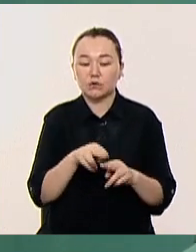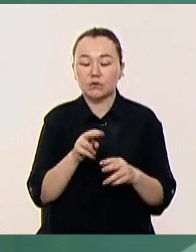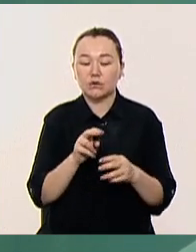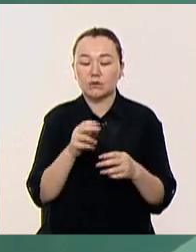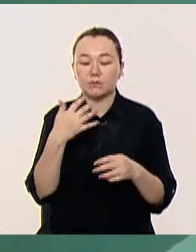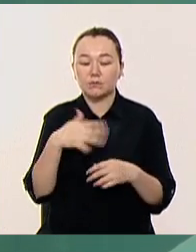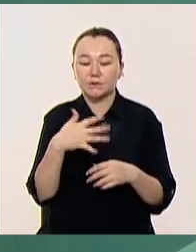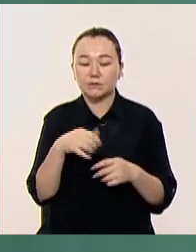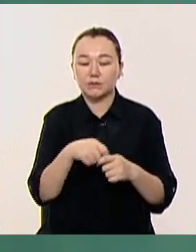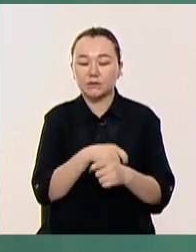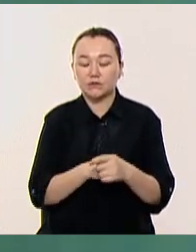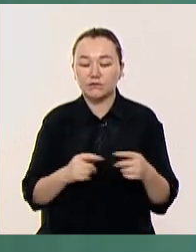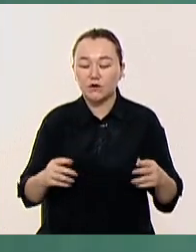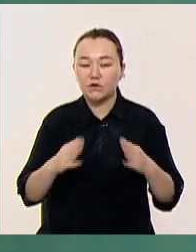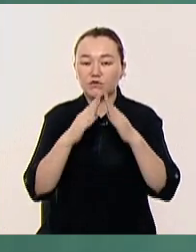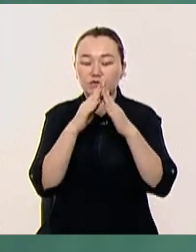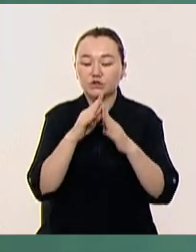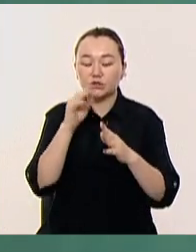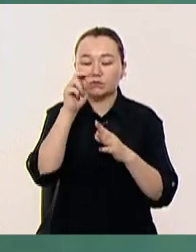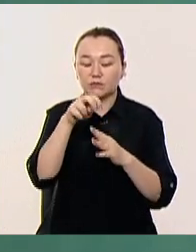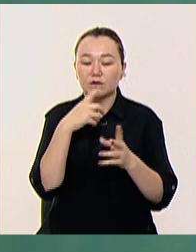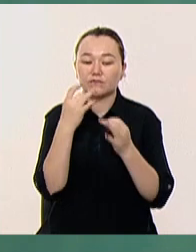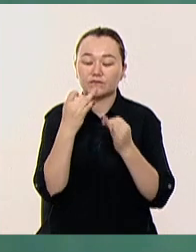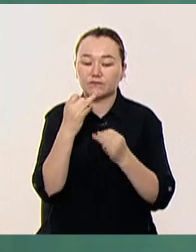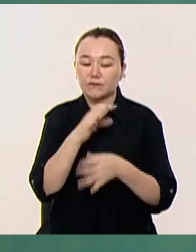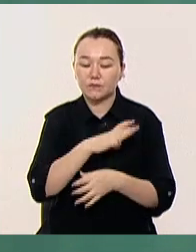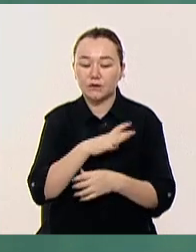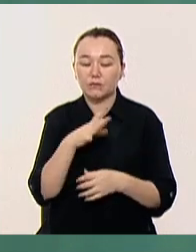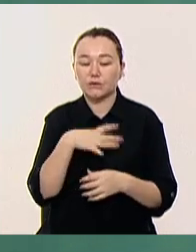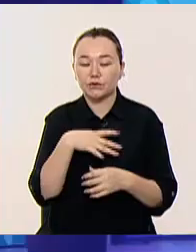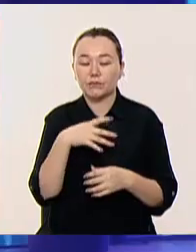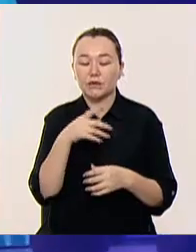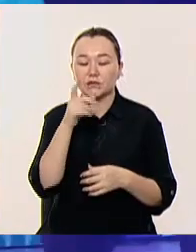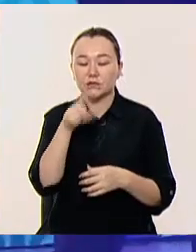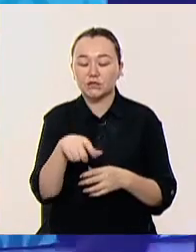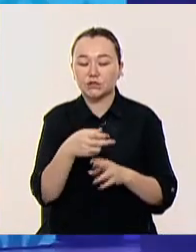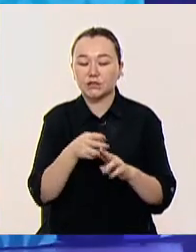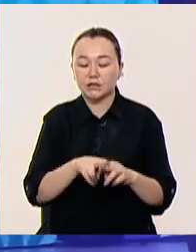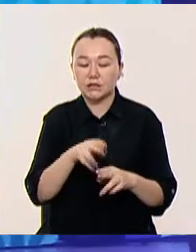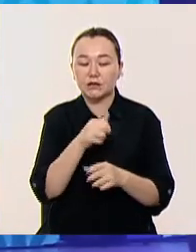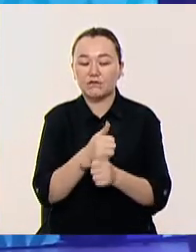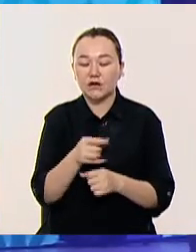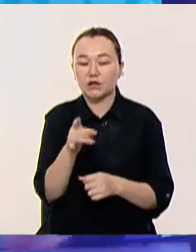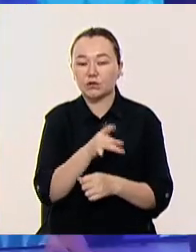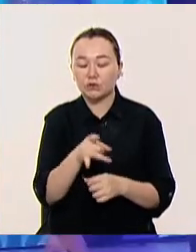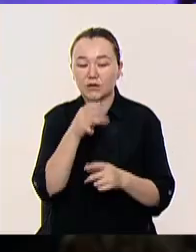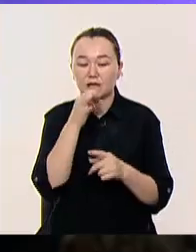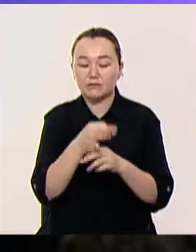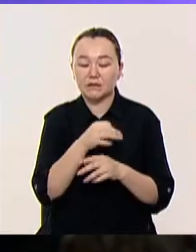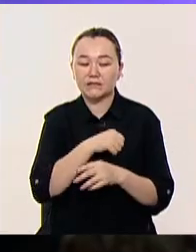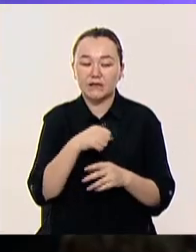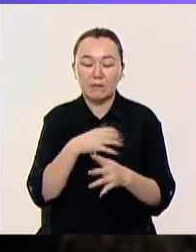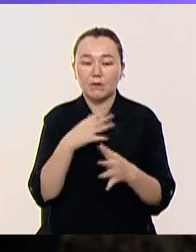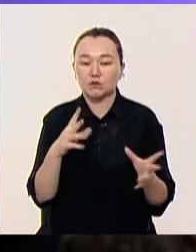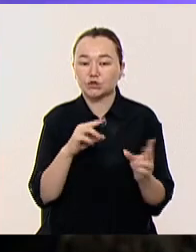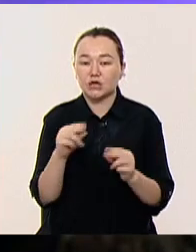50-метровую вышку. То, что вел переговоры с данным гражданином. Глава региона в завершении отметил, самое большое